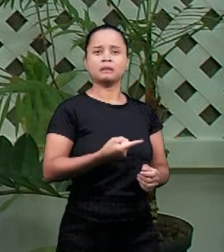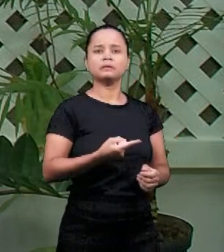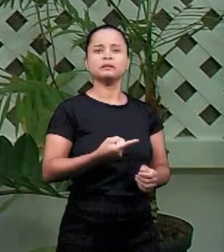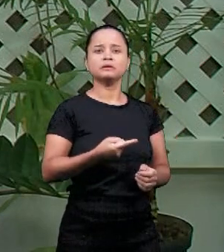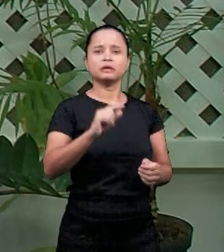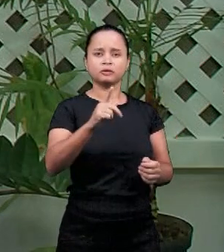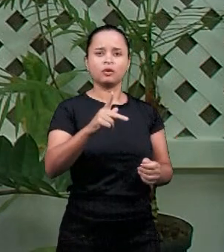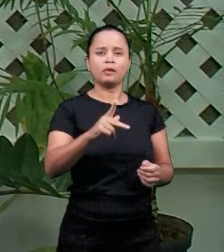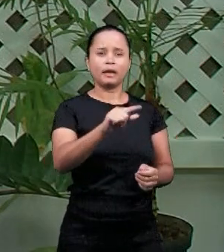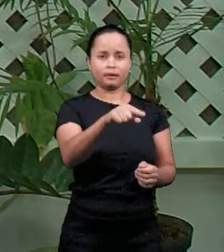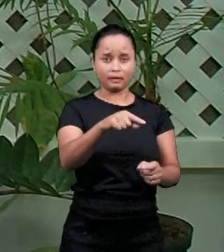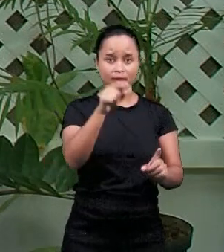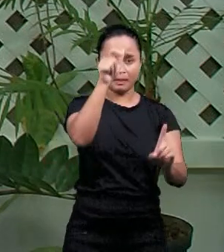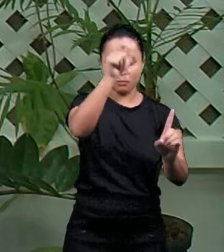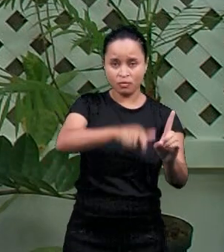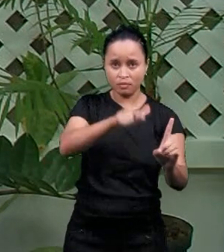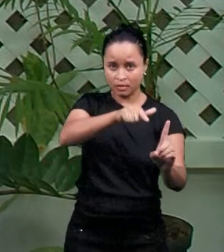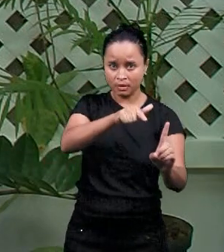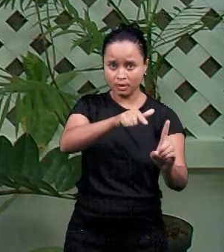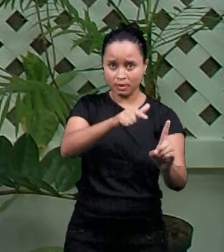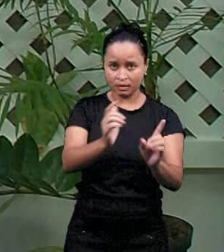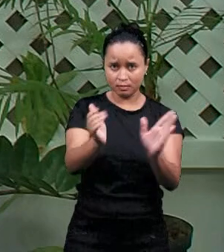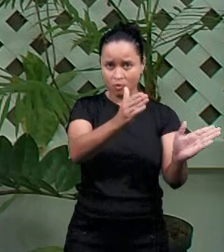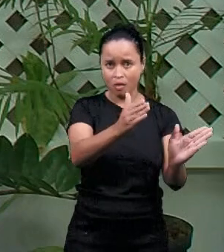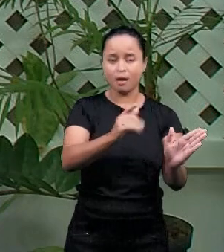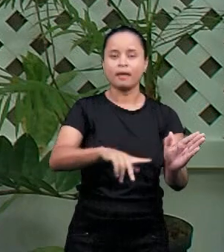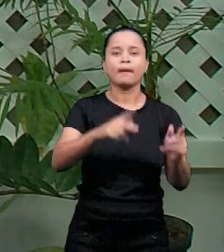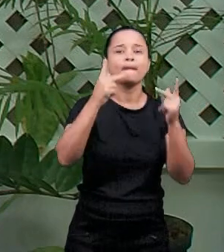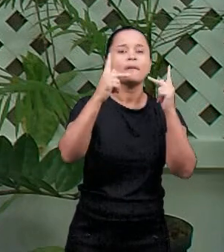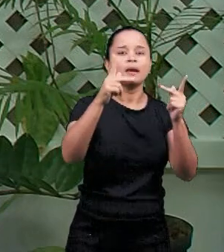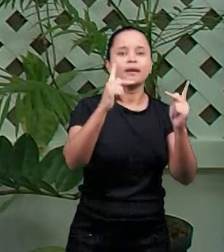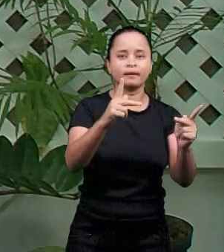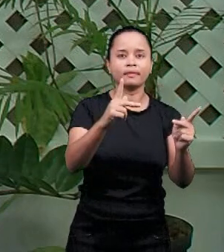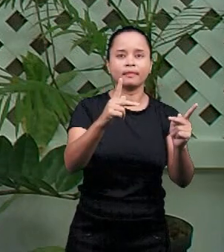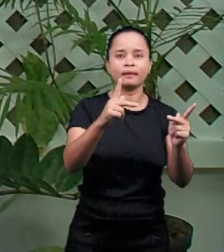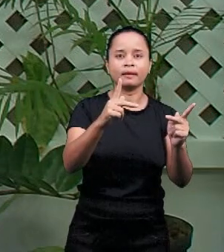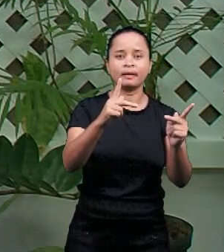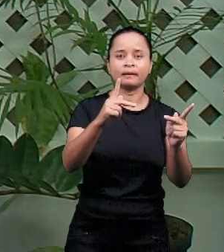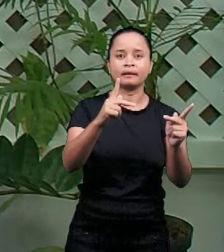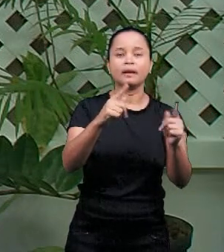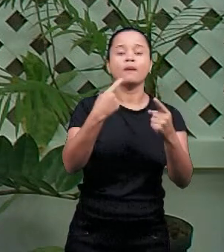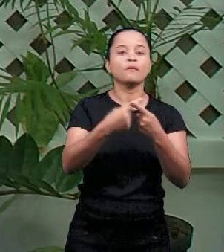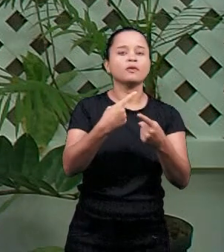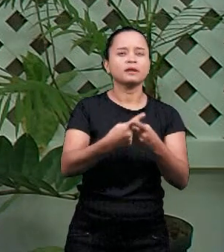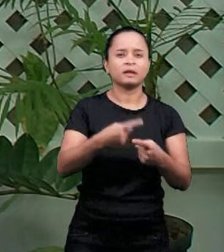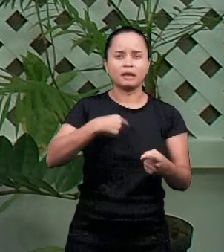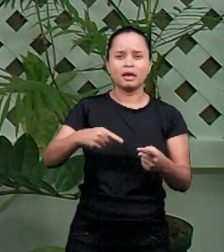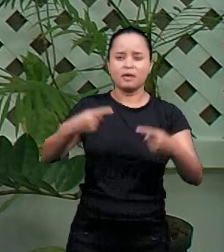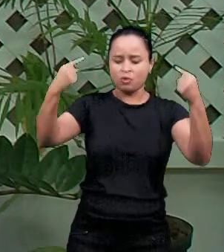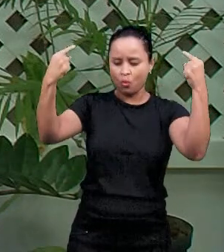parole, il renie la Trinité. Il se rebelle contre sa propre onction. Eh bien,